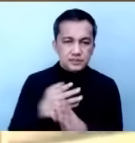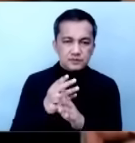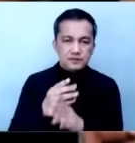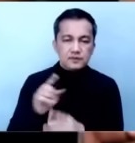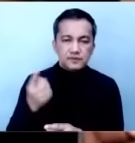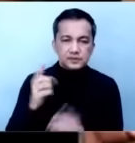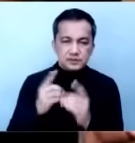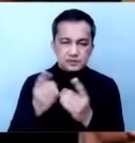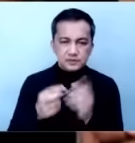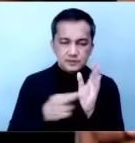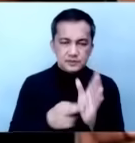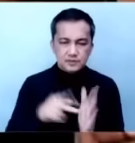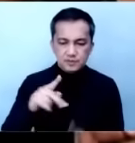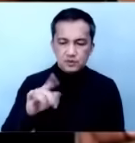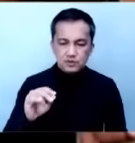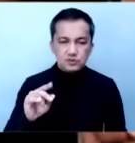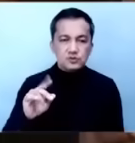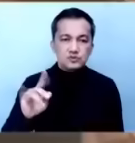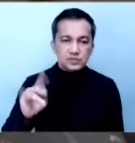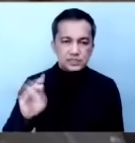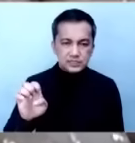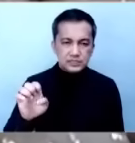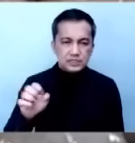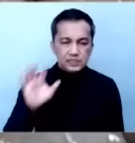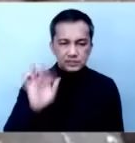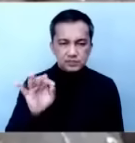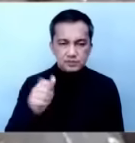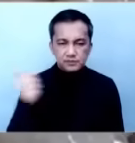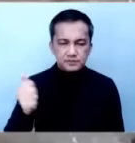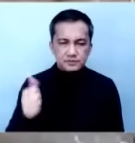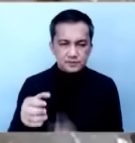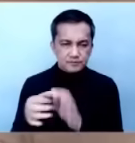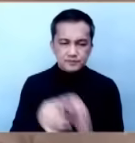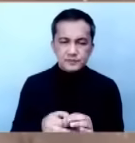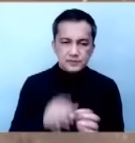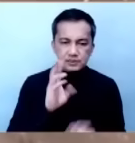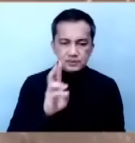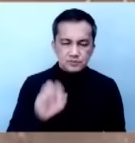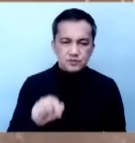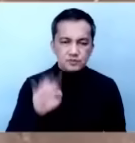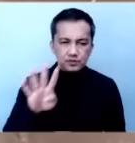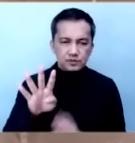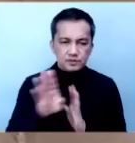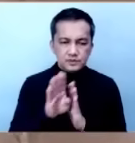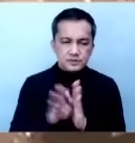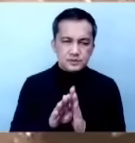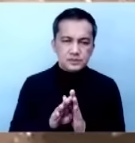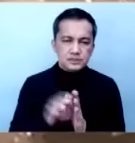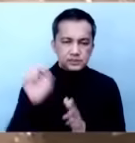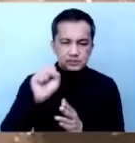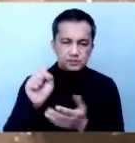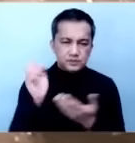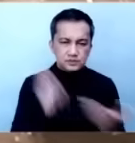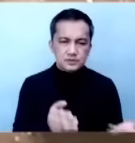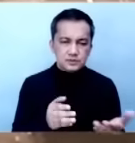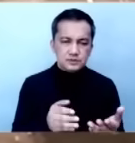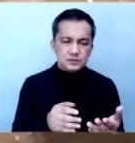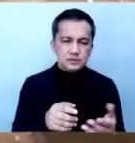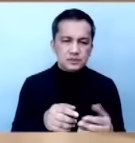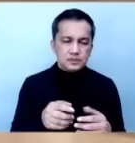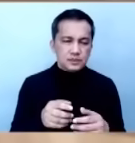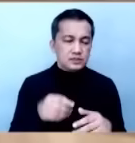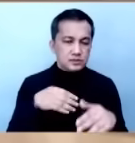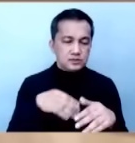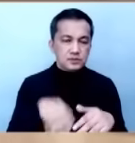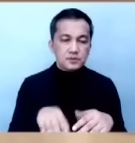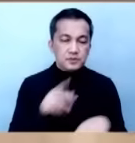Representative Paulo Duterte at siyam na iba pa. Kaugnay ito ng 6.4 billion pesos na shabu shipment na naipuslit sa bansa galing